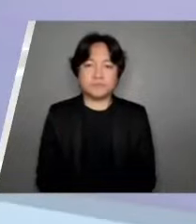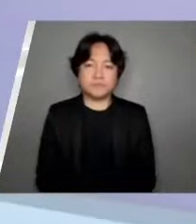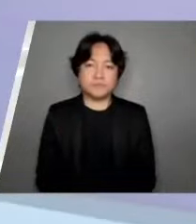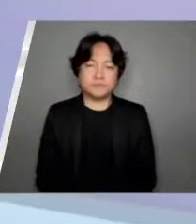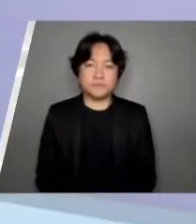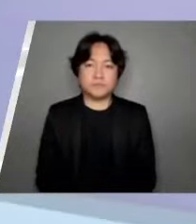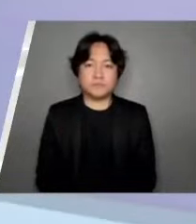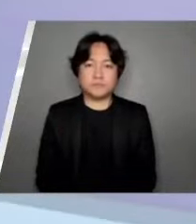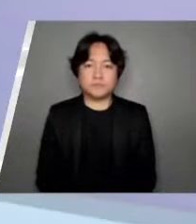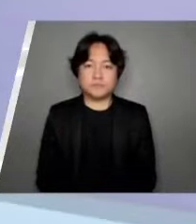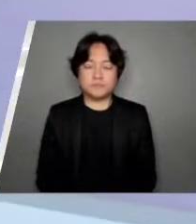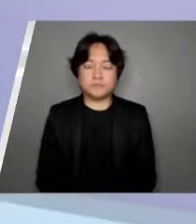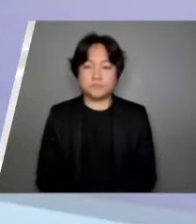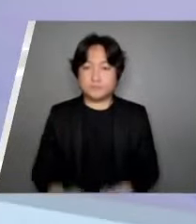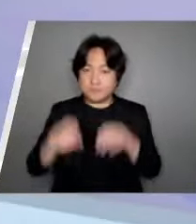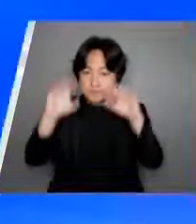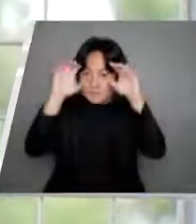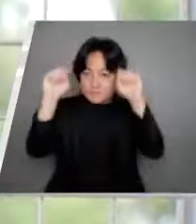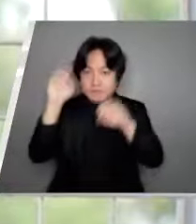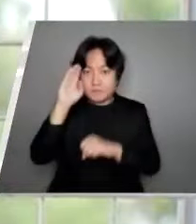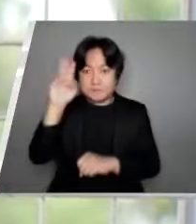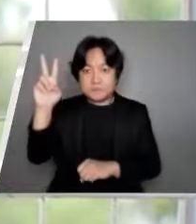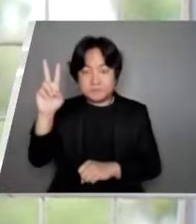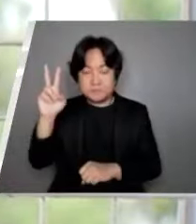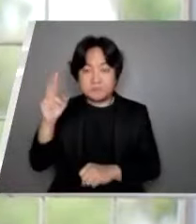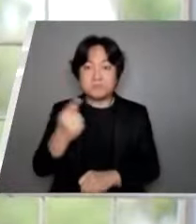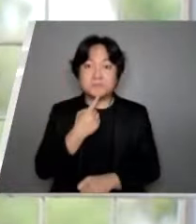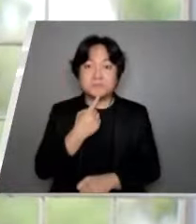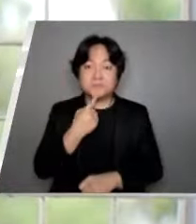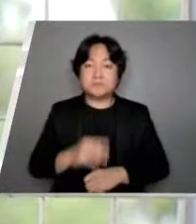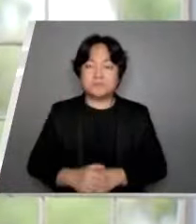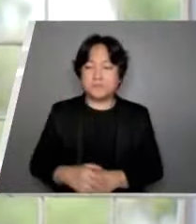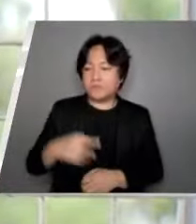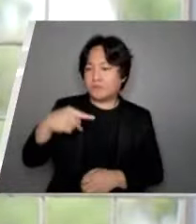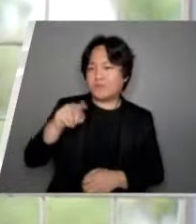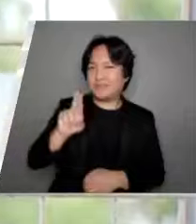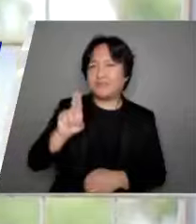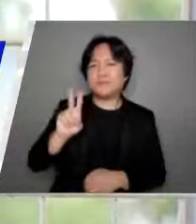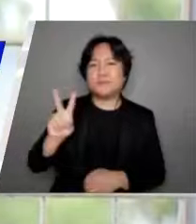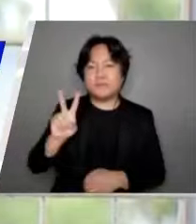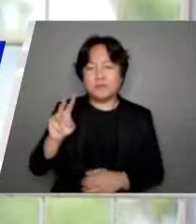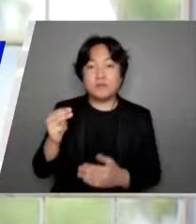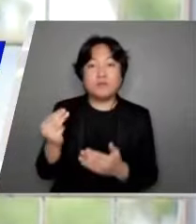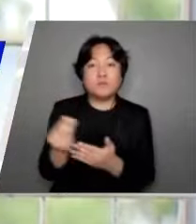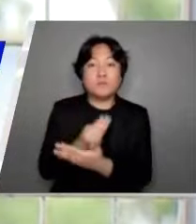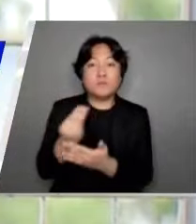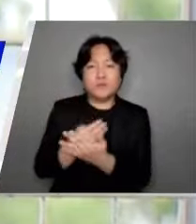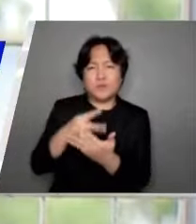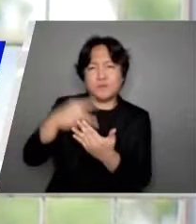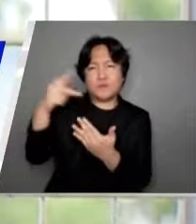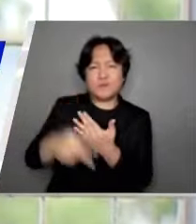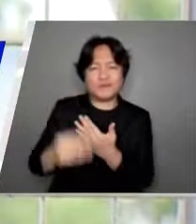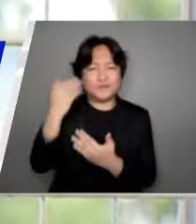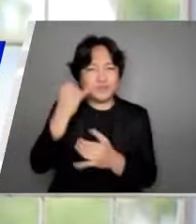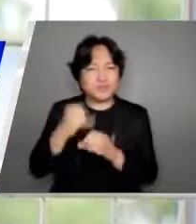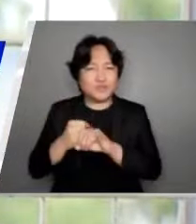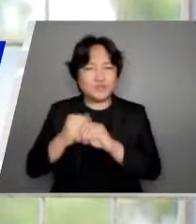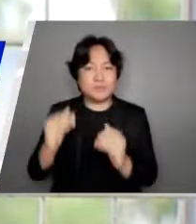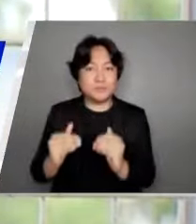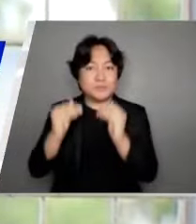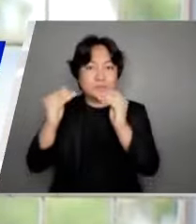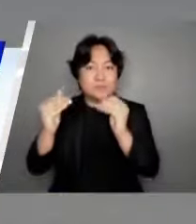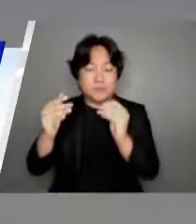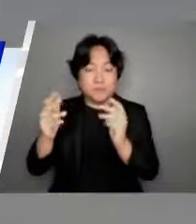Nanindigan si Pangulong Bongbong Marcos na wala nang atrasan ang PUV Modernization Program. Tutupo siya sa resolusyon ng Senado para i-preno muli